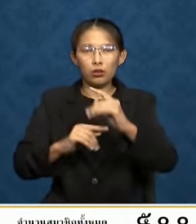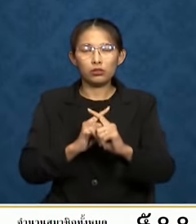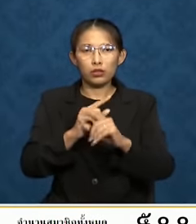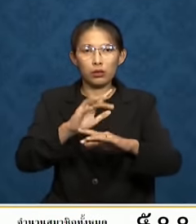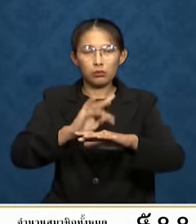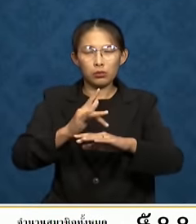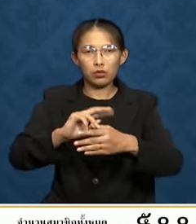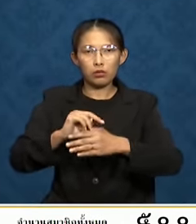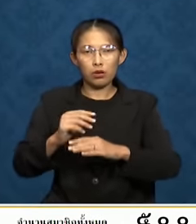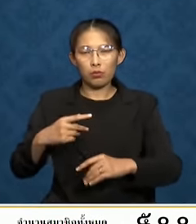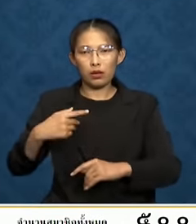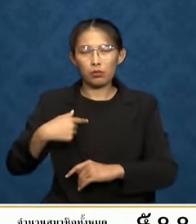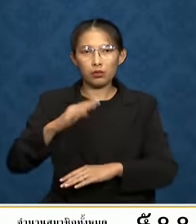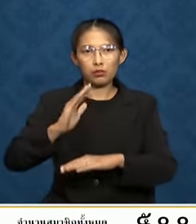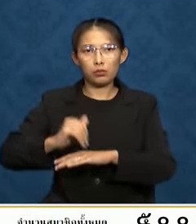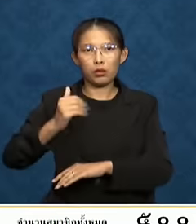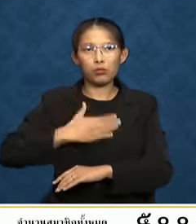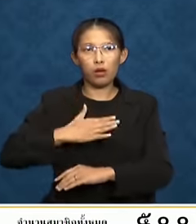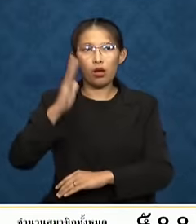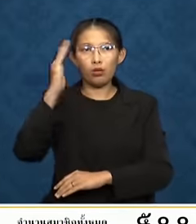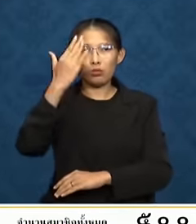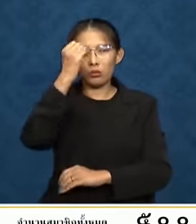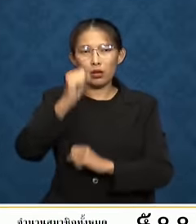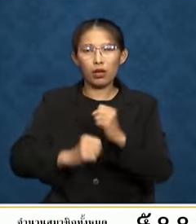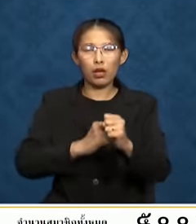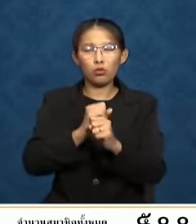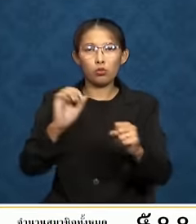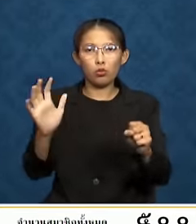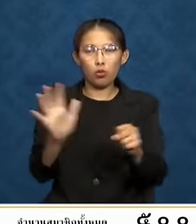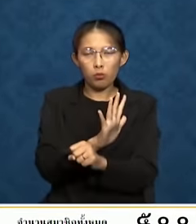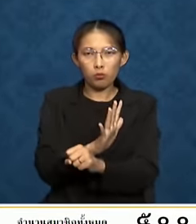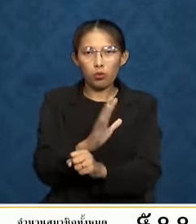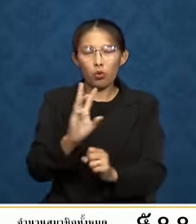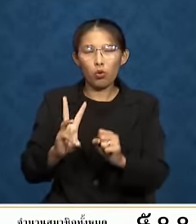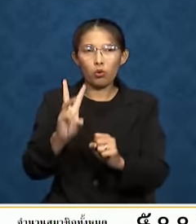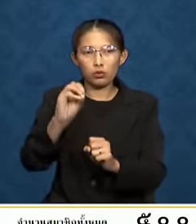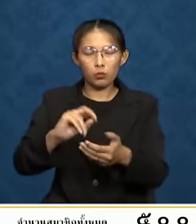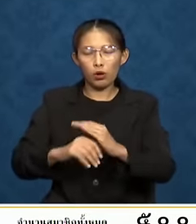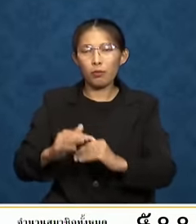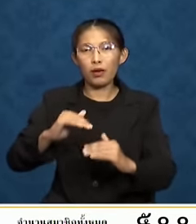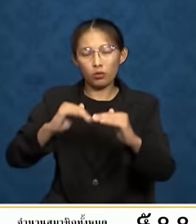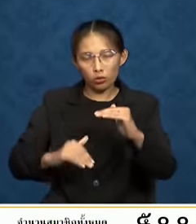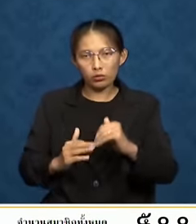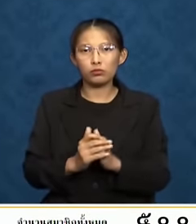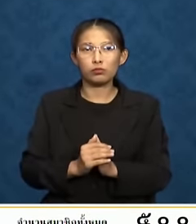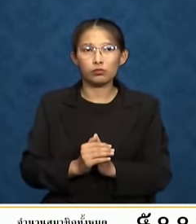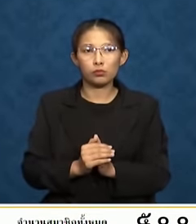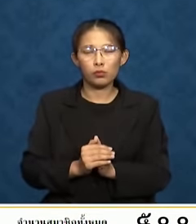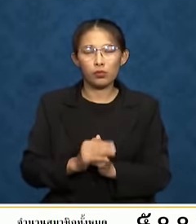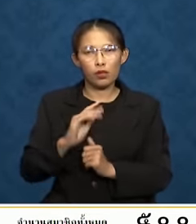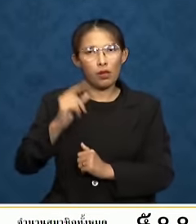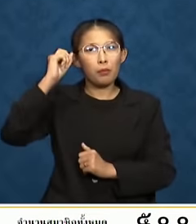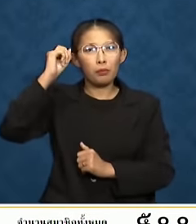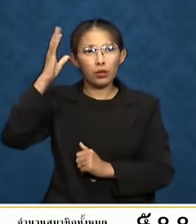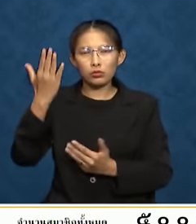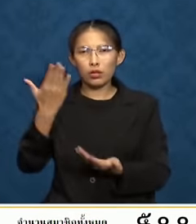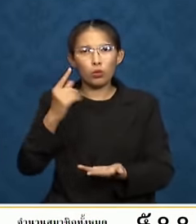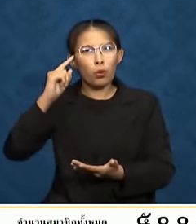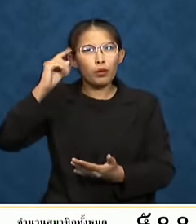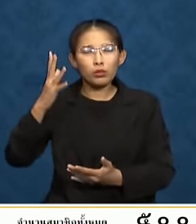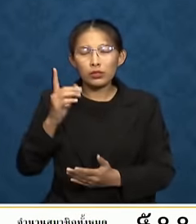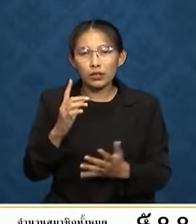รัฐมนตรีก็คนมันเกษียณน่ะคนเกษียณออกไปปั๊บมันก็ลดสิท่านไม่เข้าใจหรือแกล้งไม่เข้า